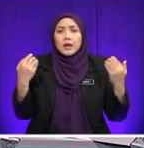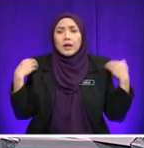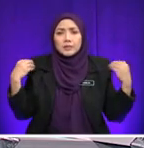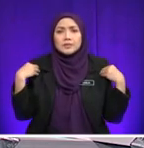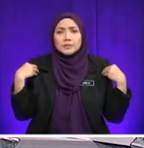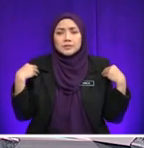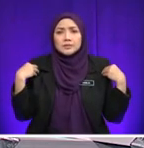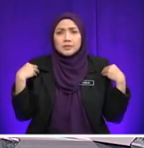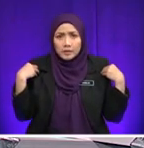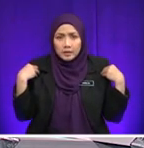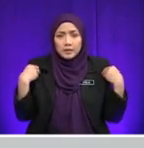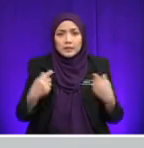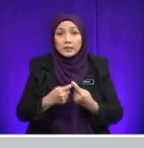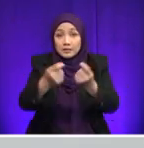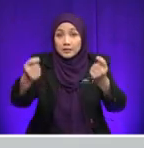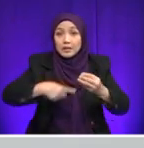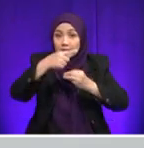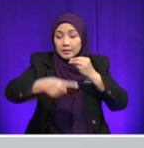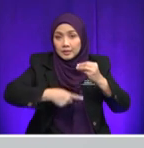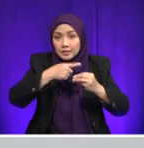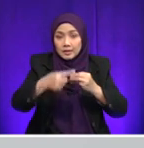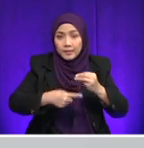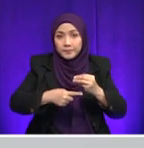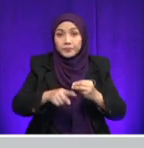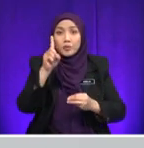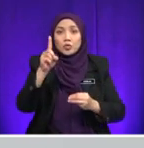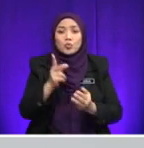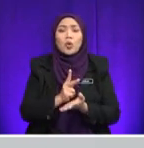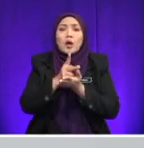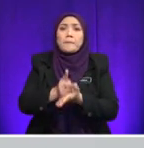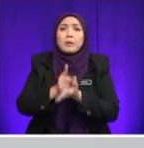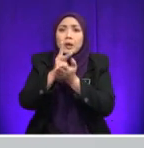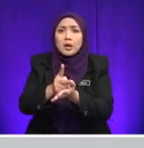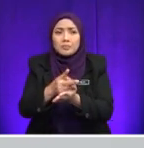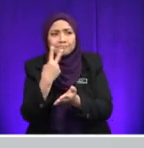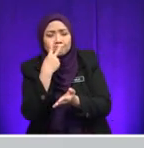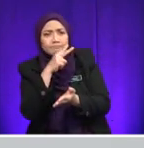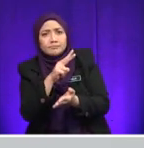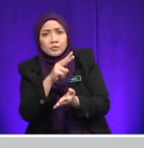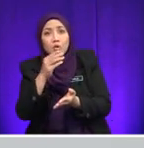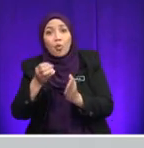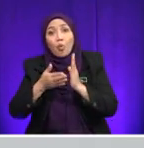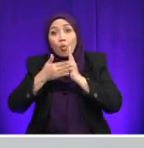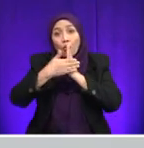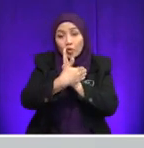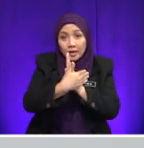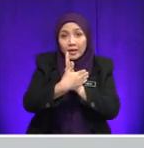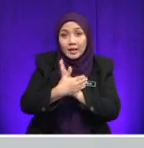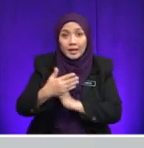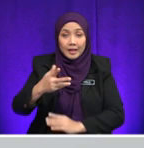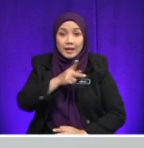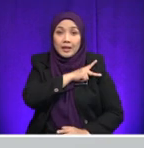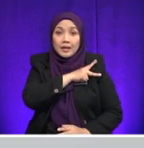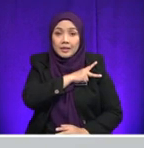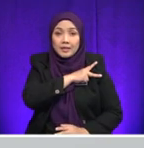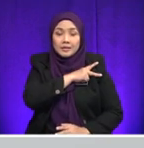Oke situasi kita pada hari ini sebuah kapal telah di kesan oleh capton Hasyim dan seorang polisi